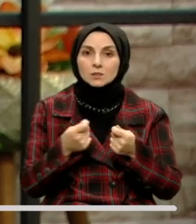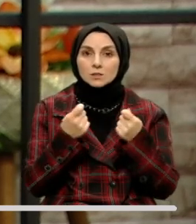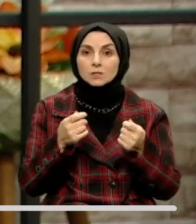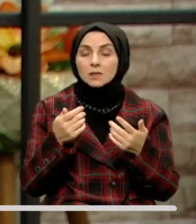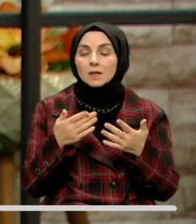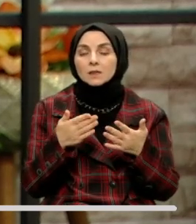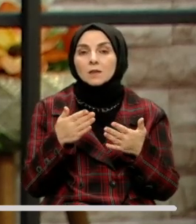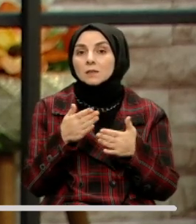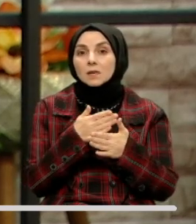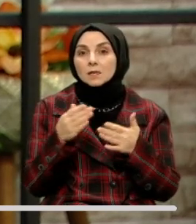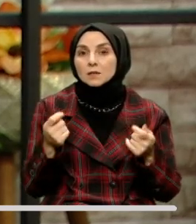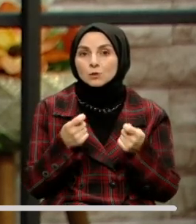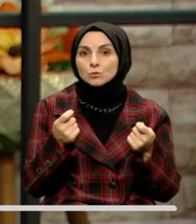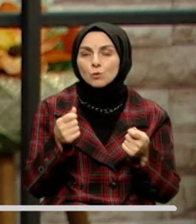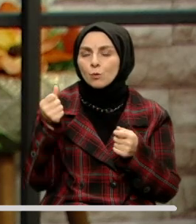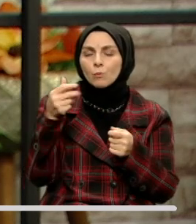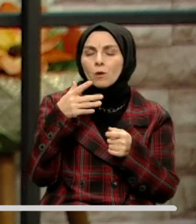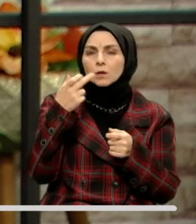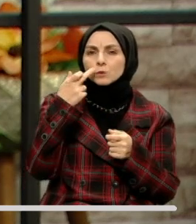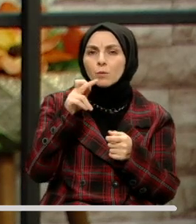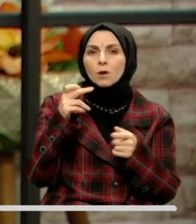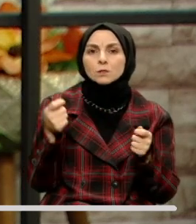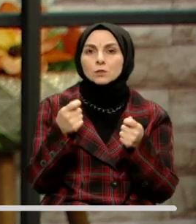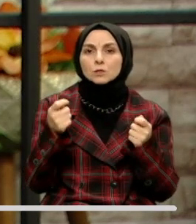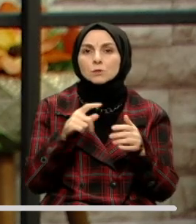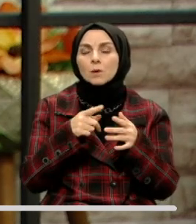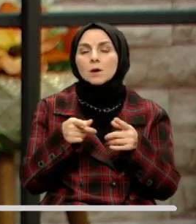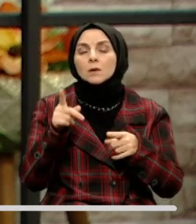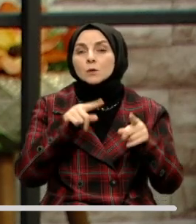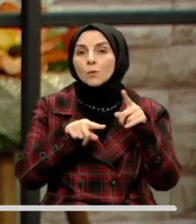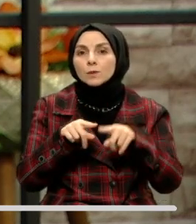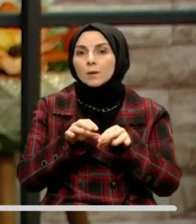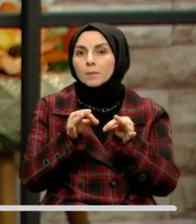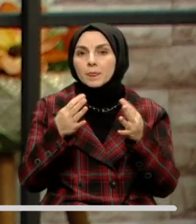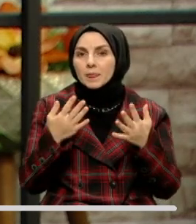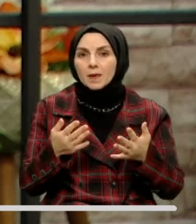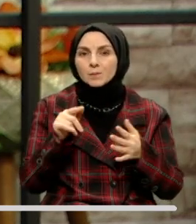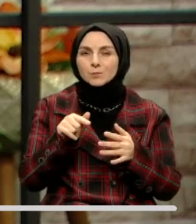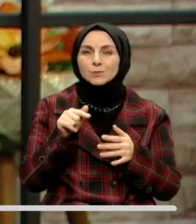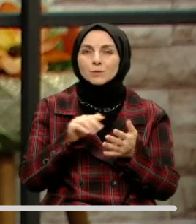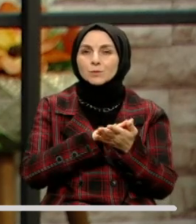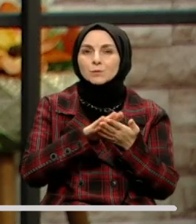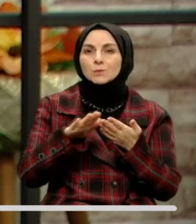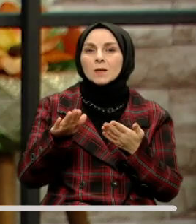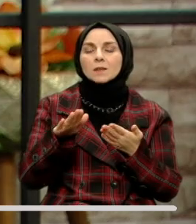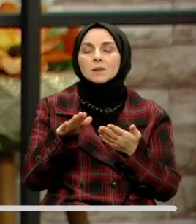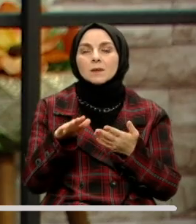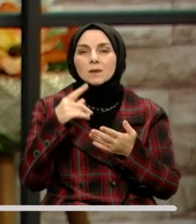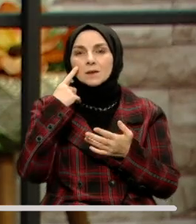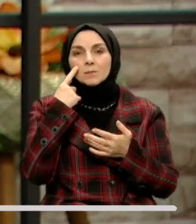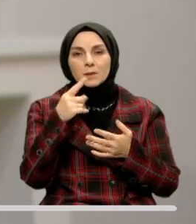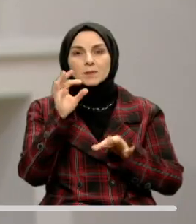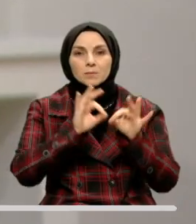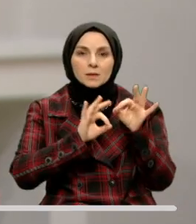için, kaç puan, çalışma yöntemlerim neler diye değerlendirmek lazım. Peki bu noktada sizin öğrenciler